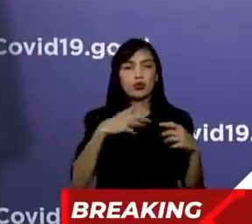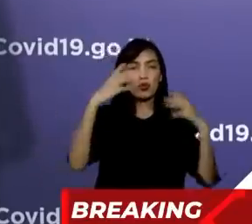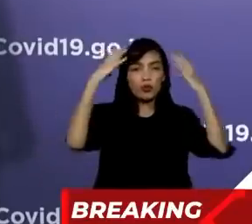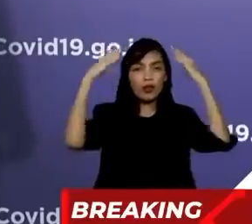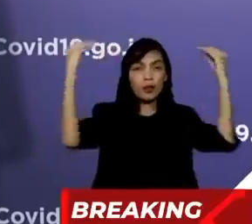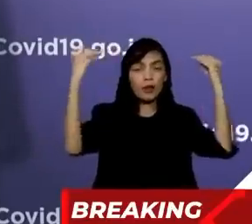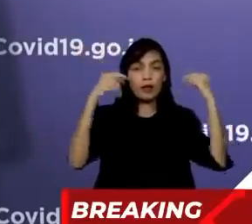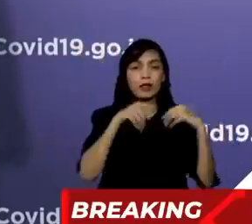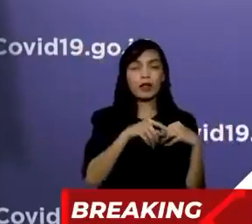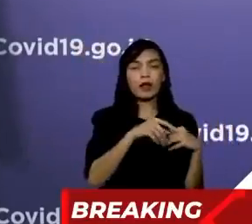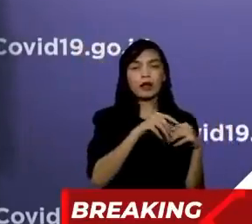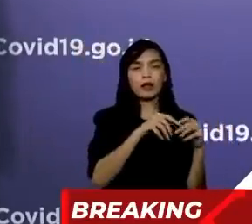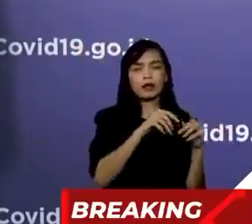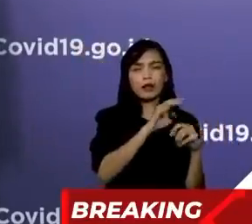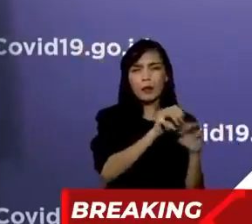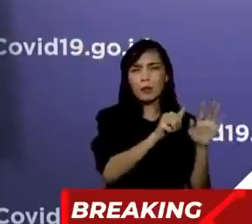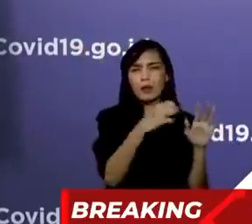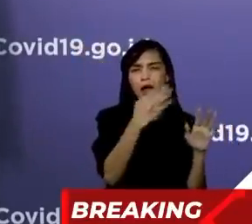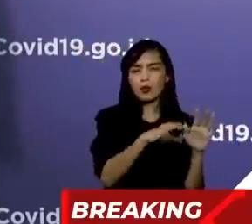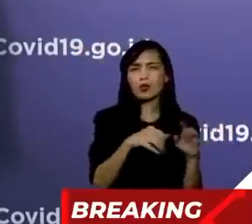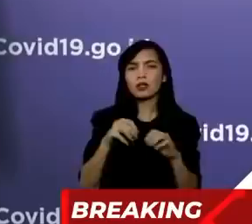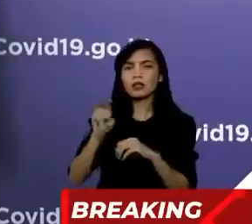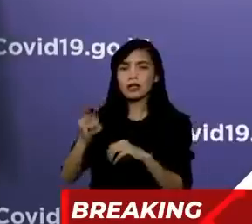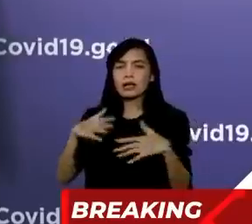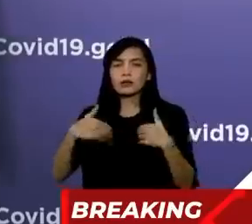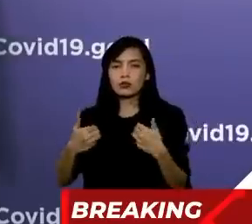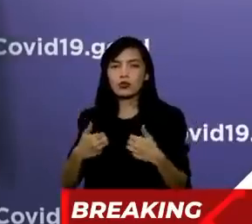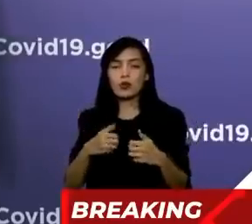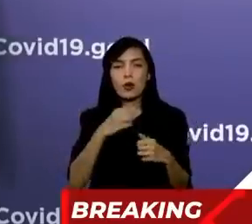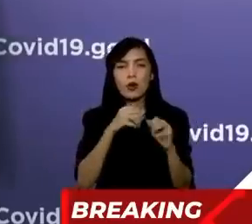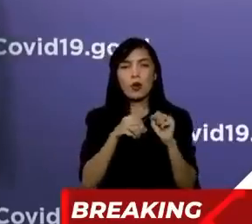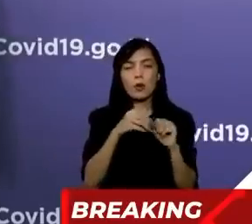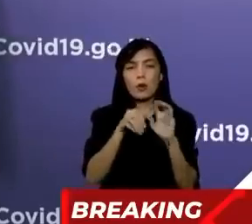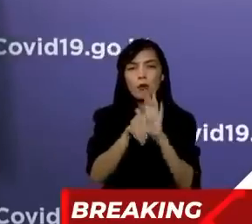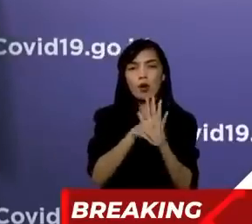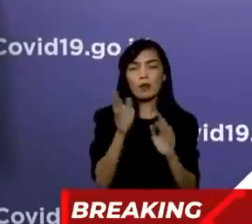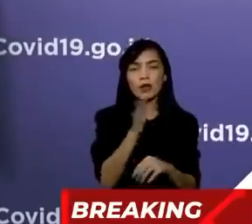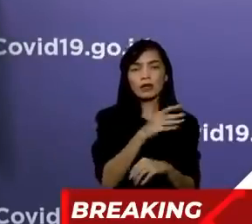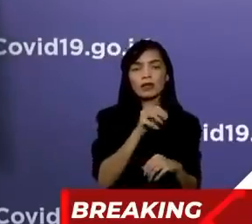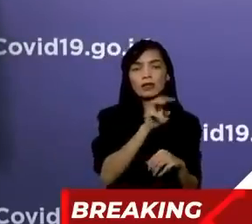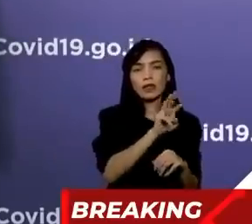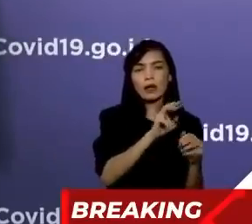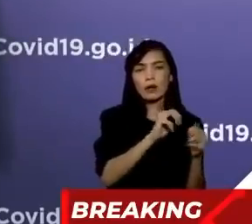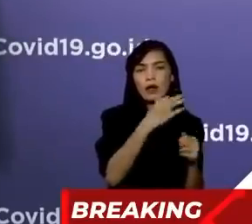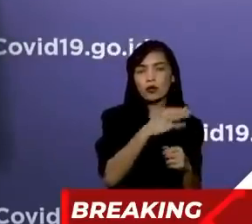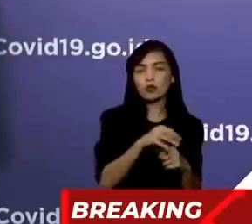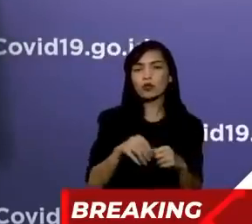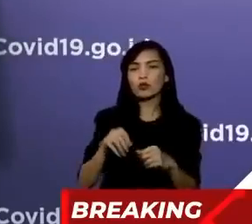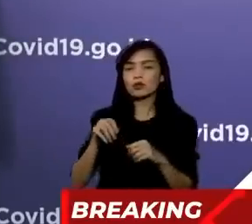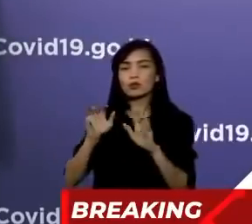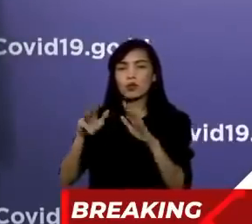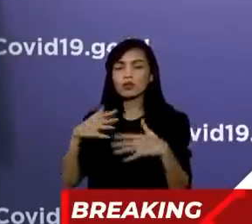sebelah sembuh di Papua Barat tiga kasus baru dan delapan sembuh di Jogjakarta